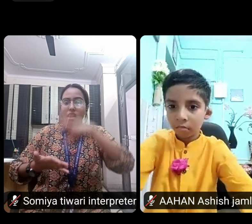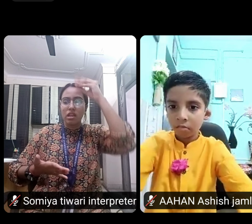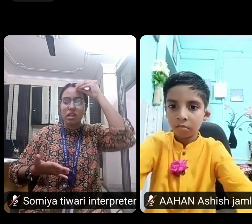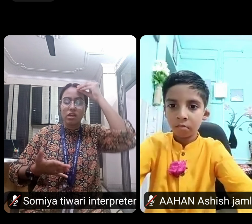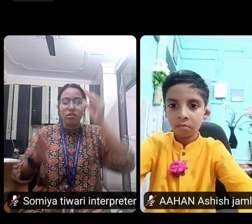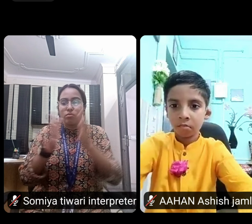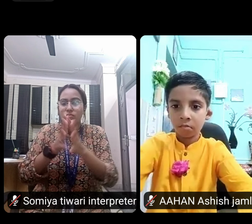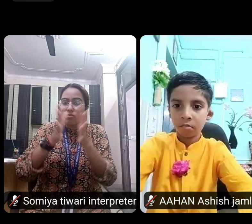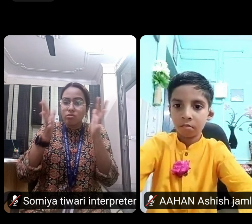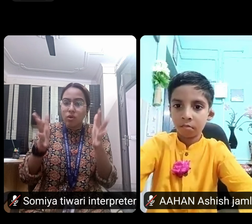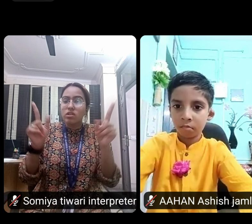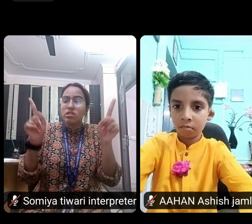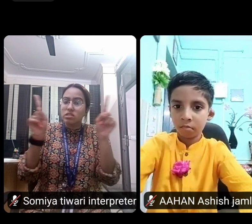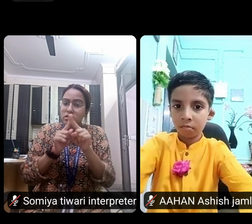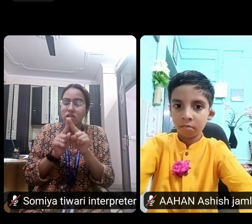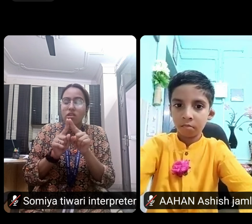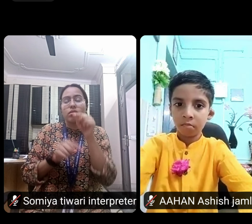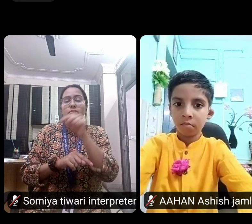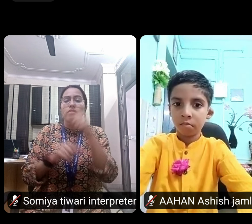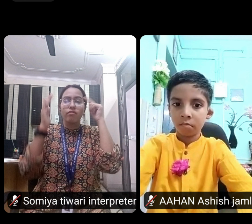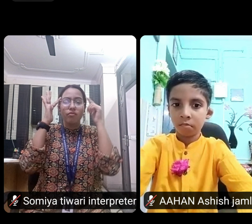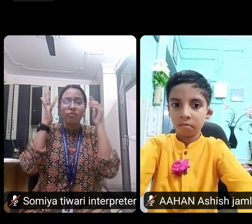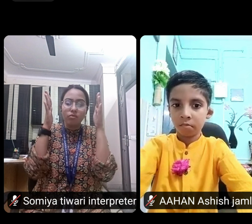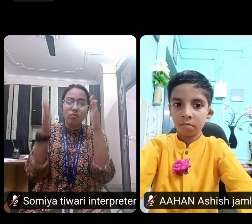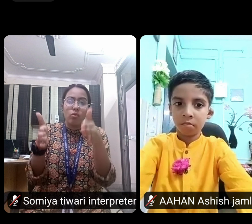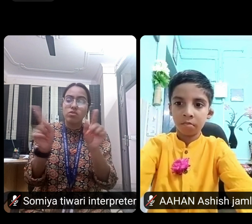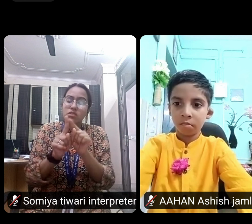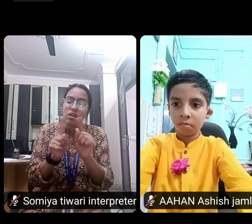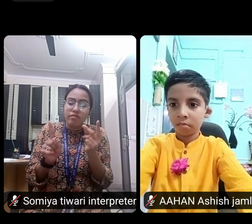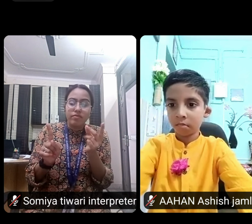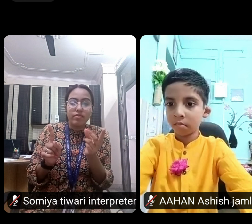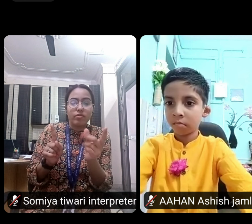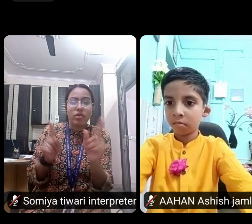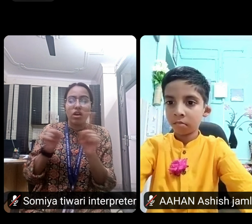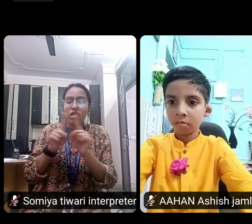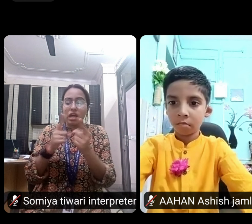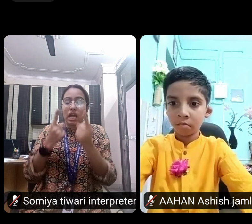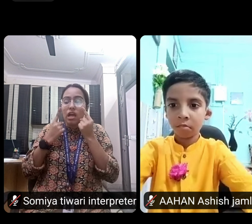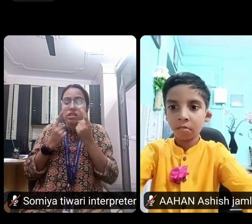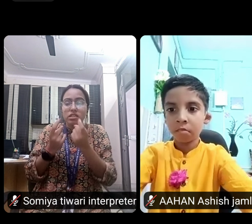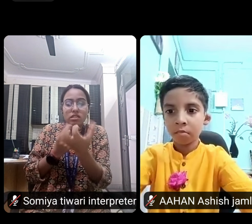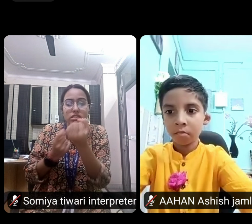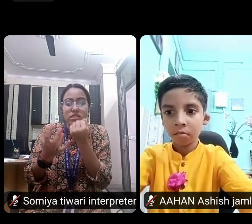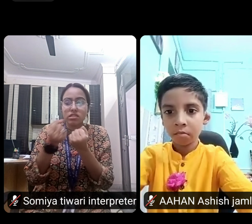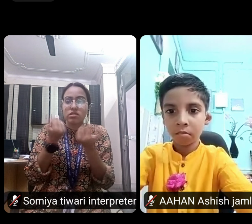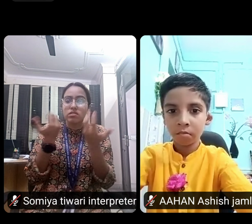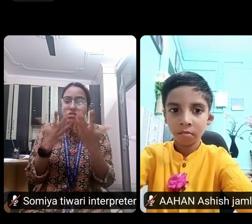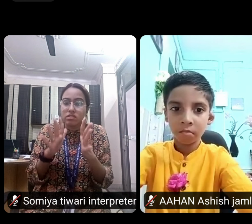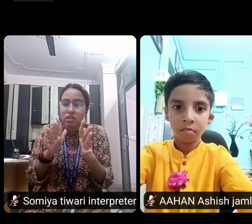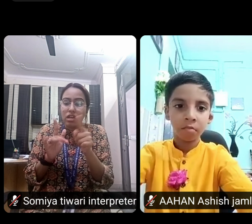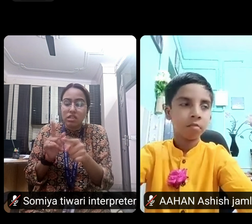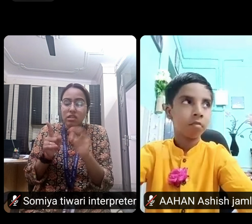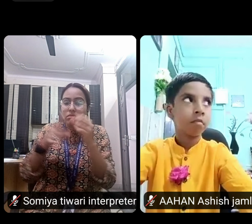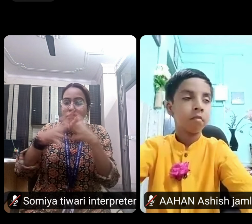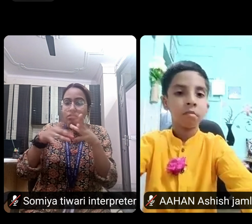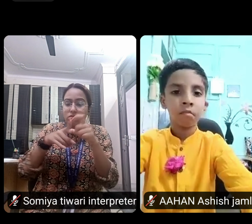उस डेवलपमेंट को देखते हुए जितनी जल्दी अर्ली आइडेंटिफाई करके अर्ली इंटरवेंशन करना,